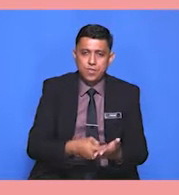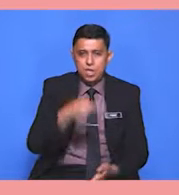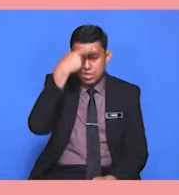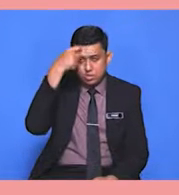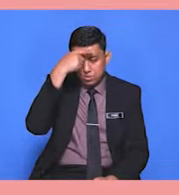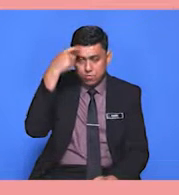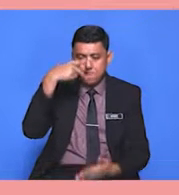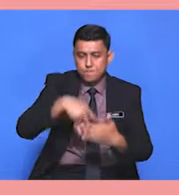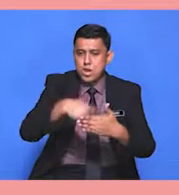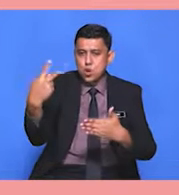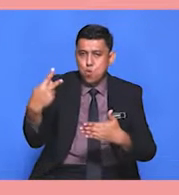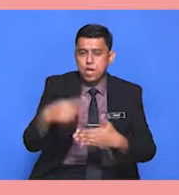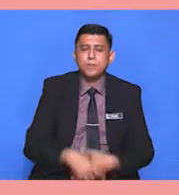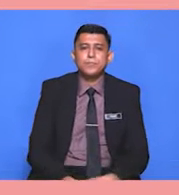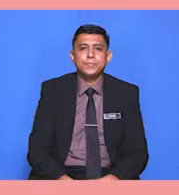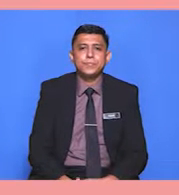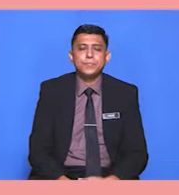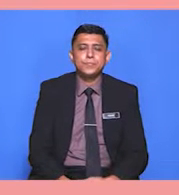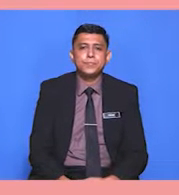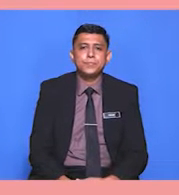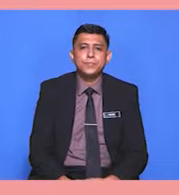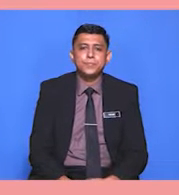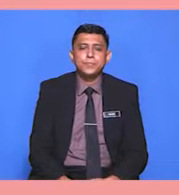faktor-faktor pengeluaran.